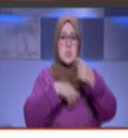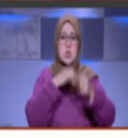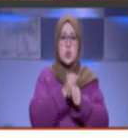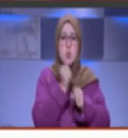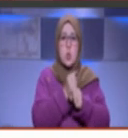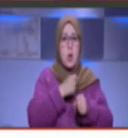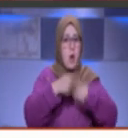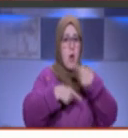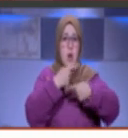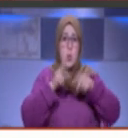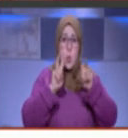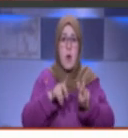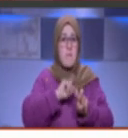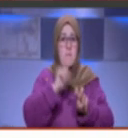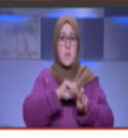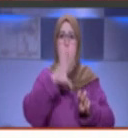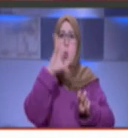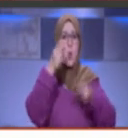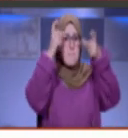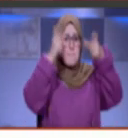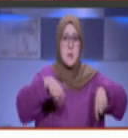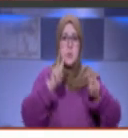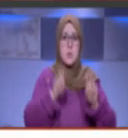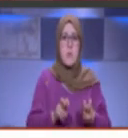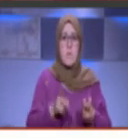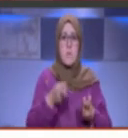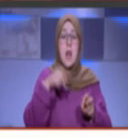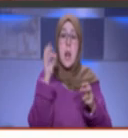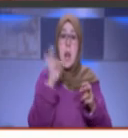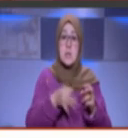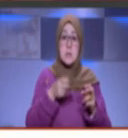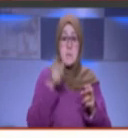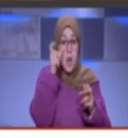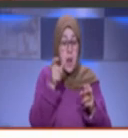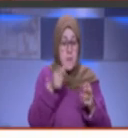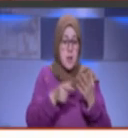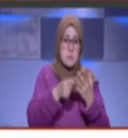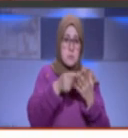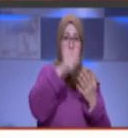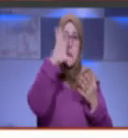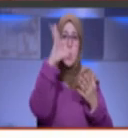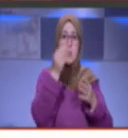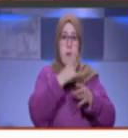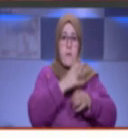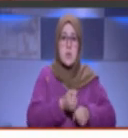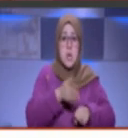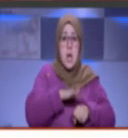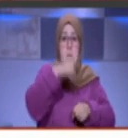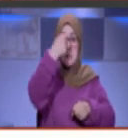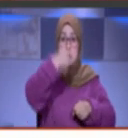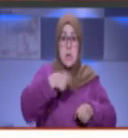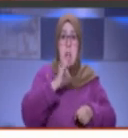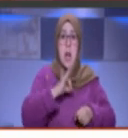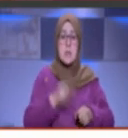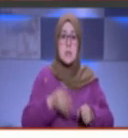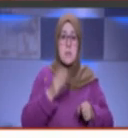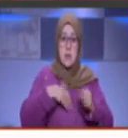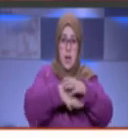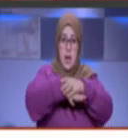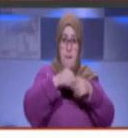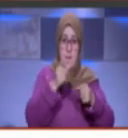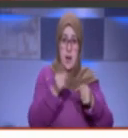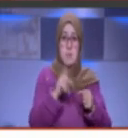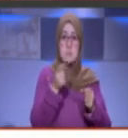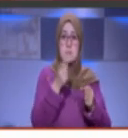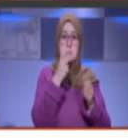لو نتعاملوا بحاجات الوقايه، اللي انا استخدم الجوانتي، الكمامه، الكحول في جيبي، لازم يكون في مسافه بيني وبين اي شخص بتعامل